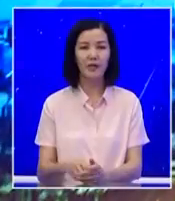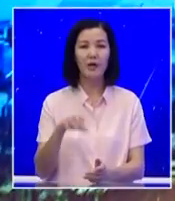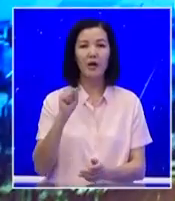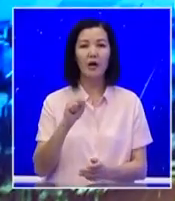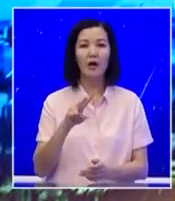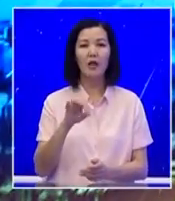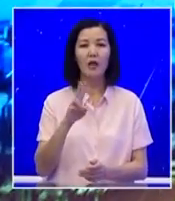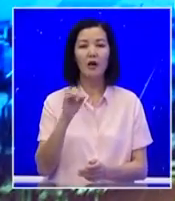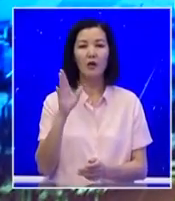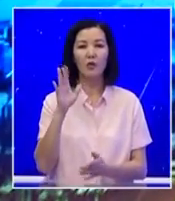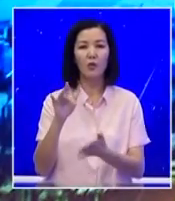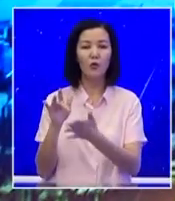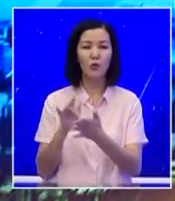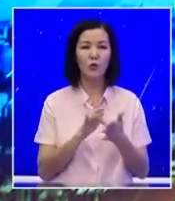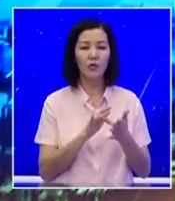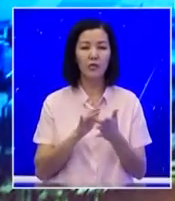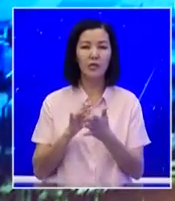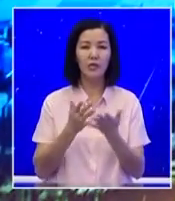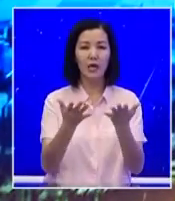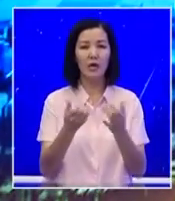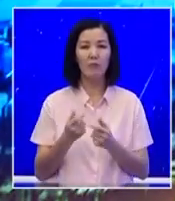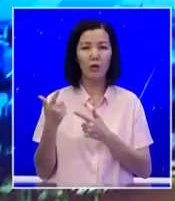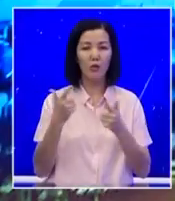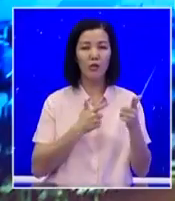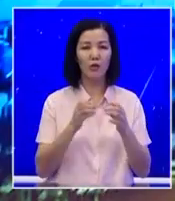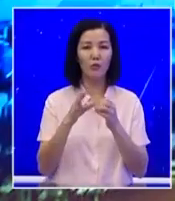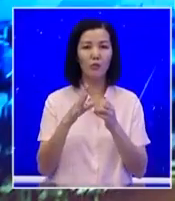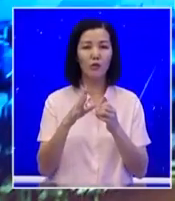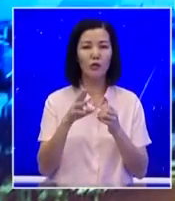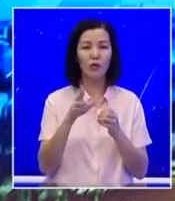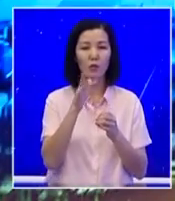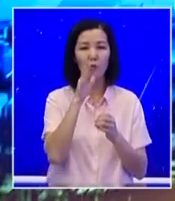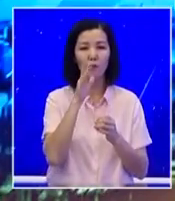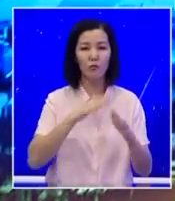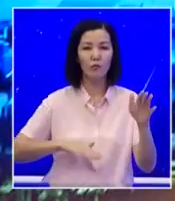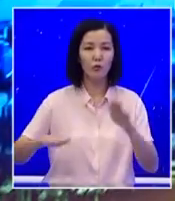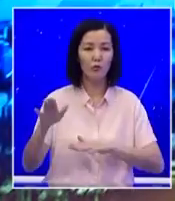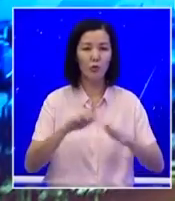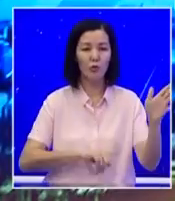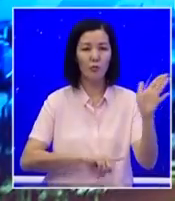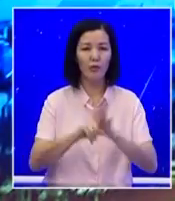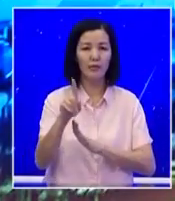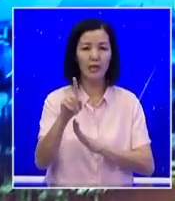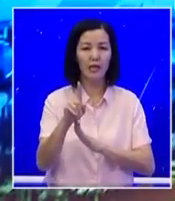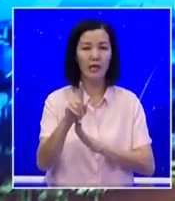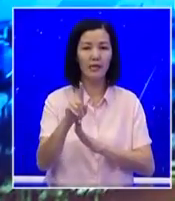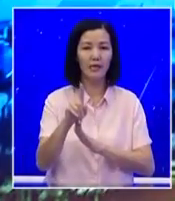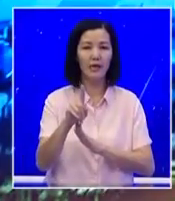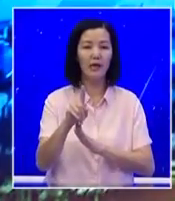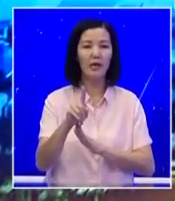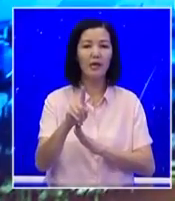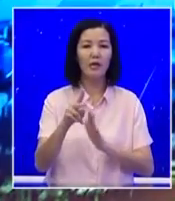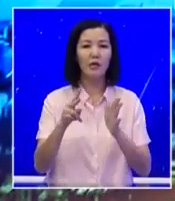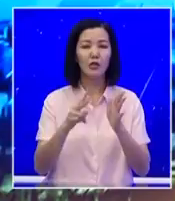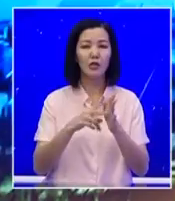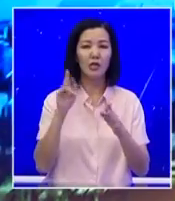Айдынды Алакөл туристерді қабылдауға дайын. 15 маусымнан шомылу маусымы басталады. Жетісудің жақты саналатын өлкеге